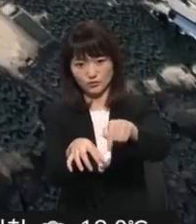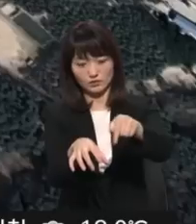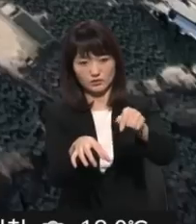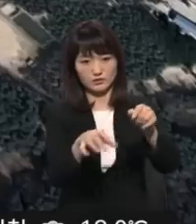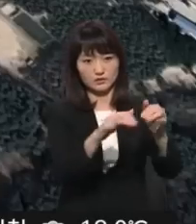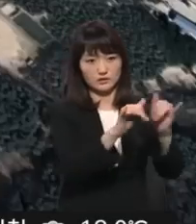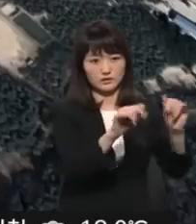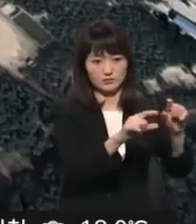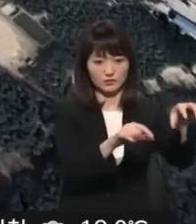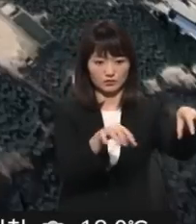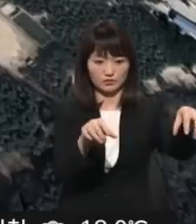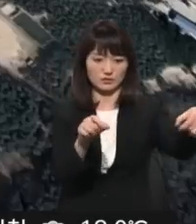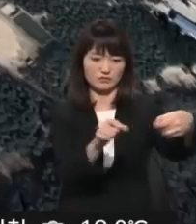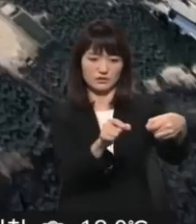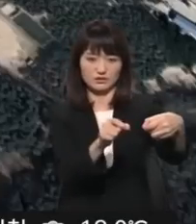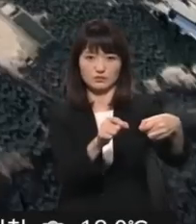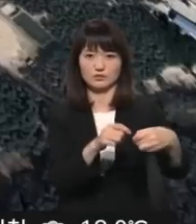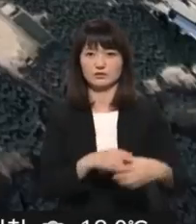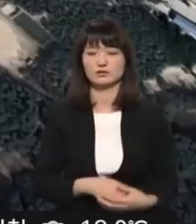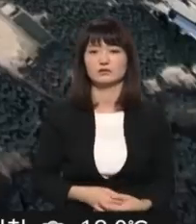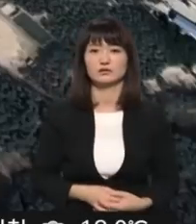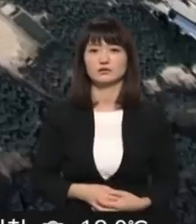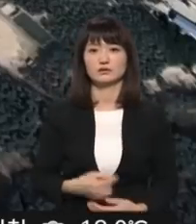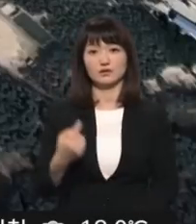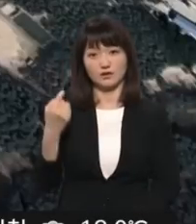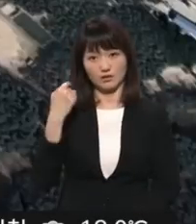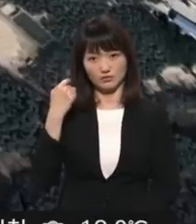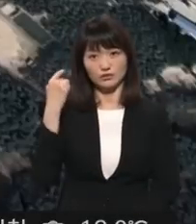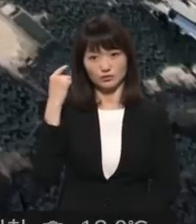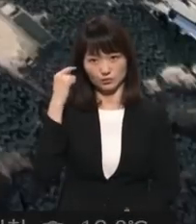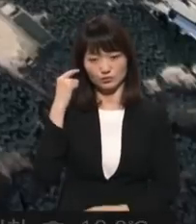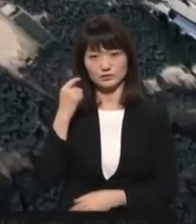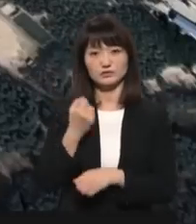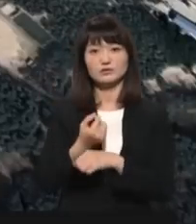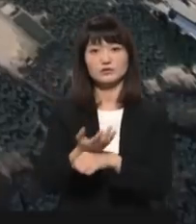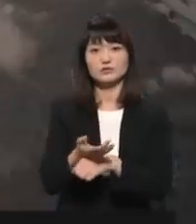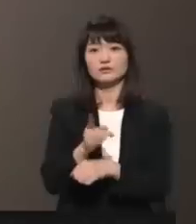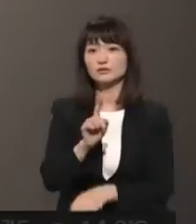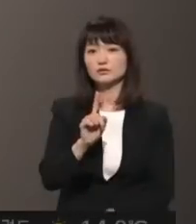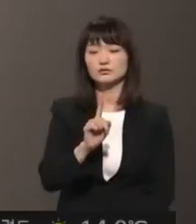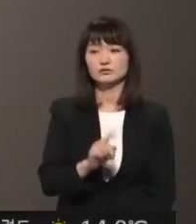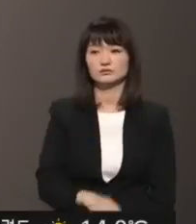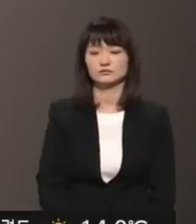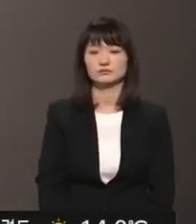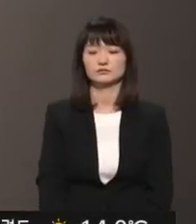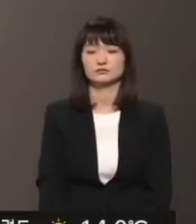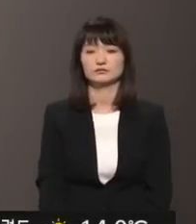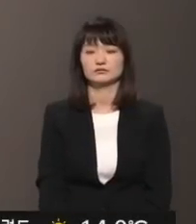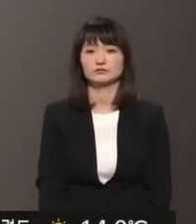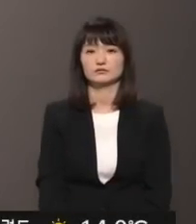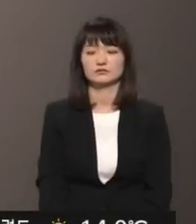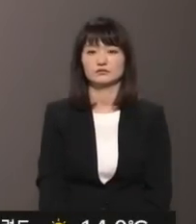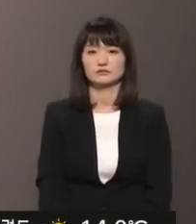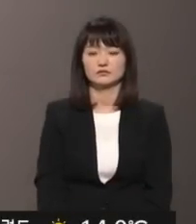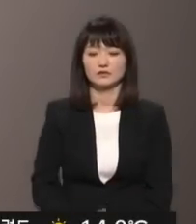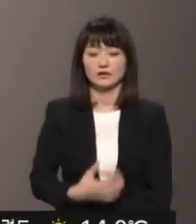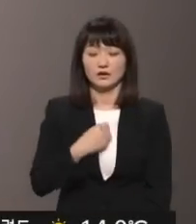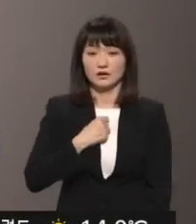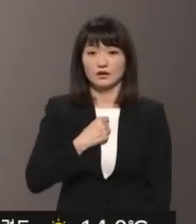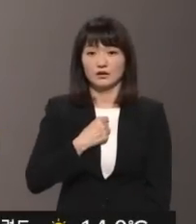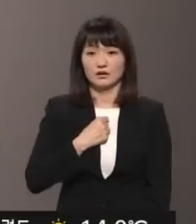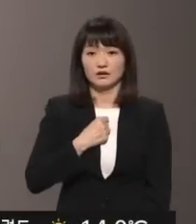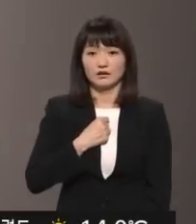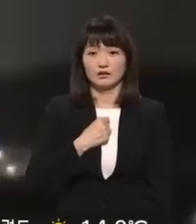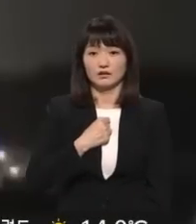에휴, 뭐 사실 어제도 이제 저희가 이 소식을 다뤘는데 어떻게 보십니까? 아니, 일단 정말 가슴을 쓸어내릴